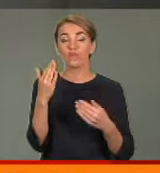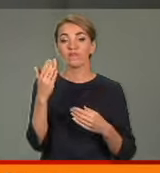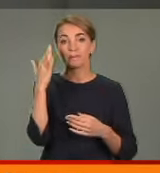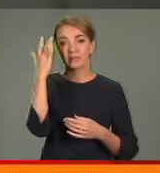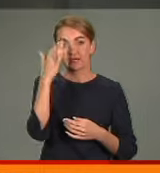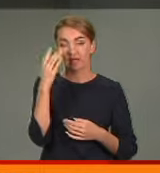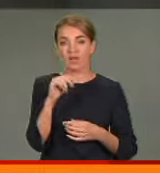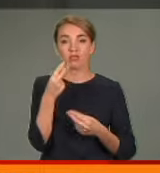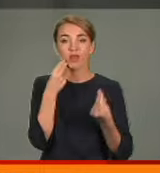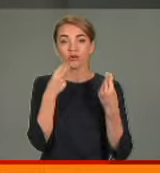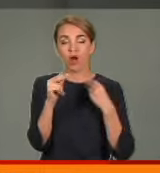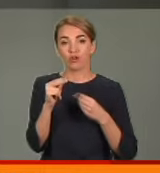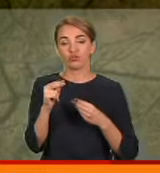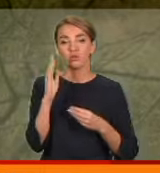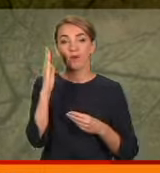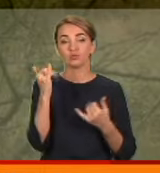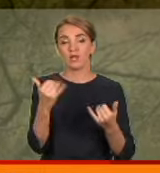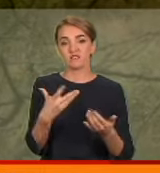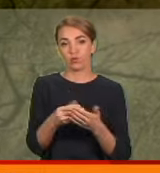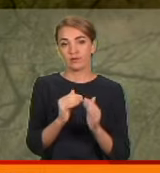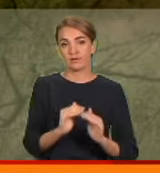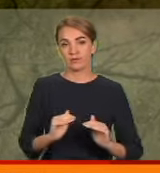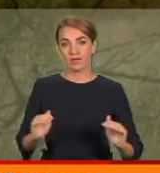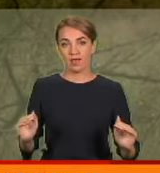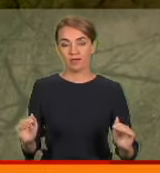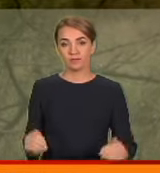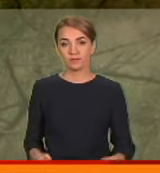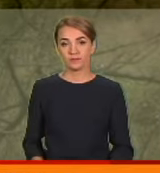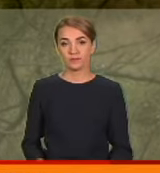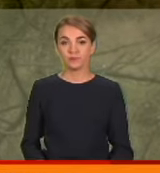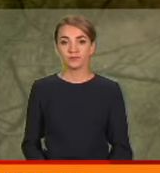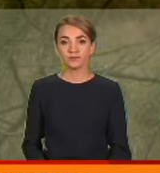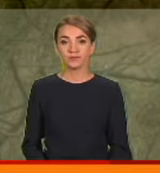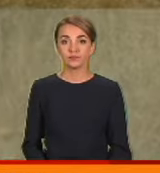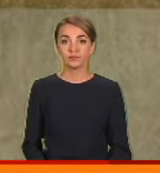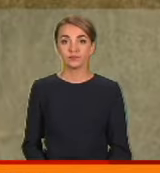за найкраще майбутнє для своїх дітей.